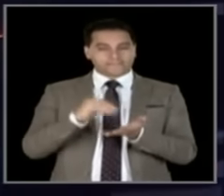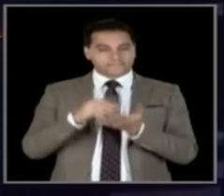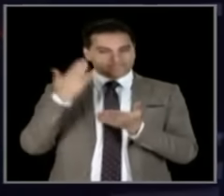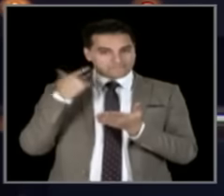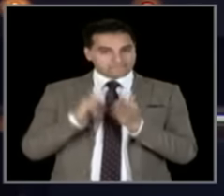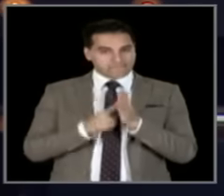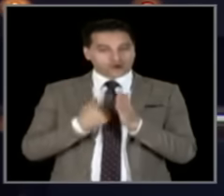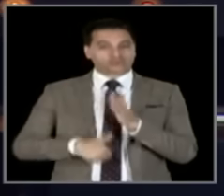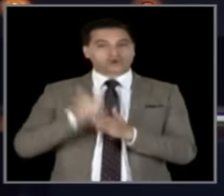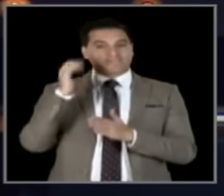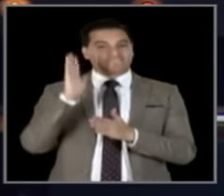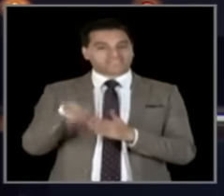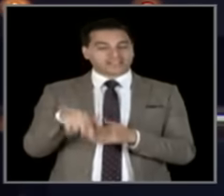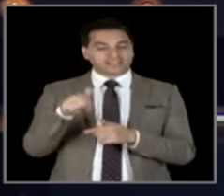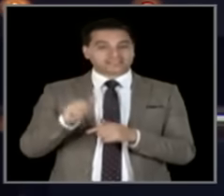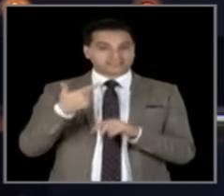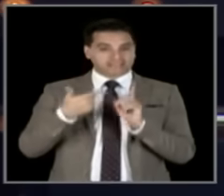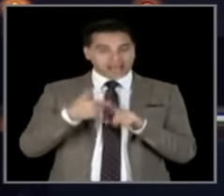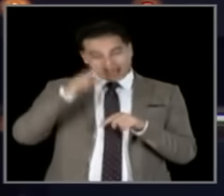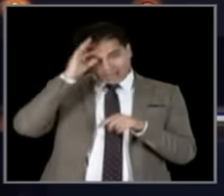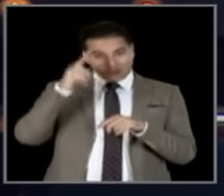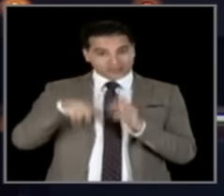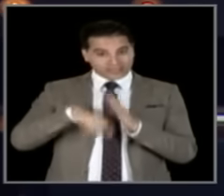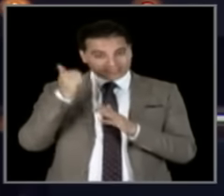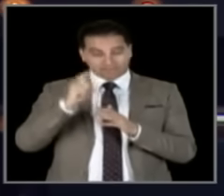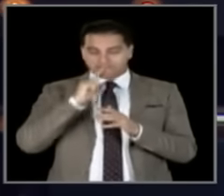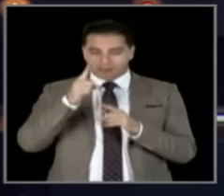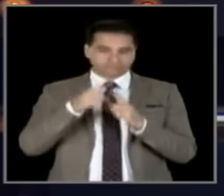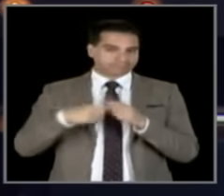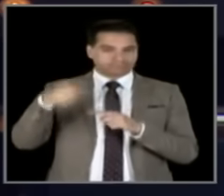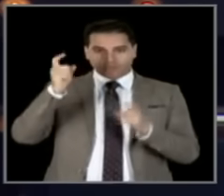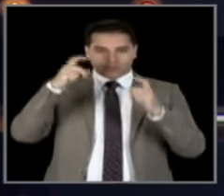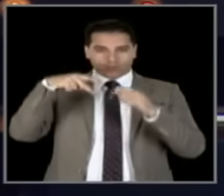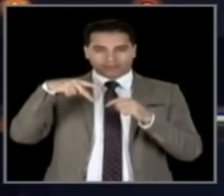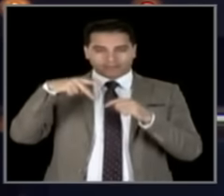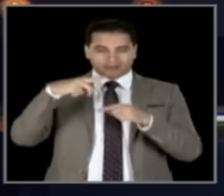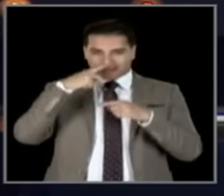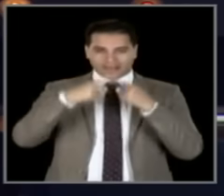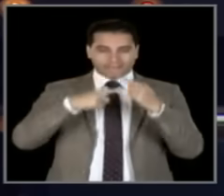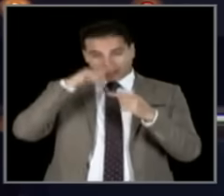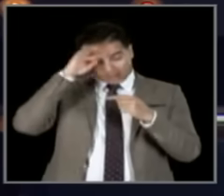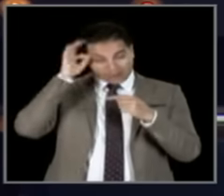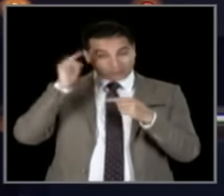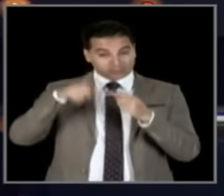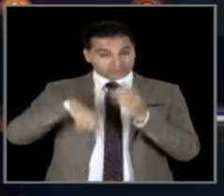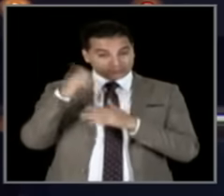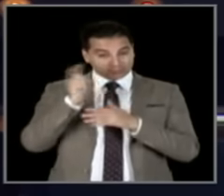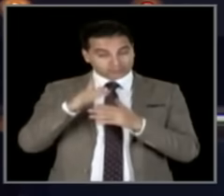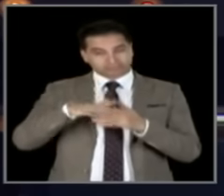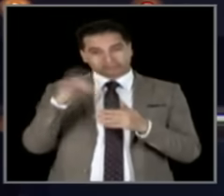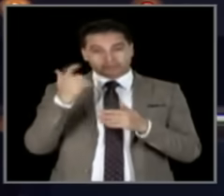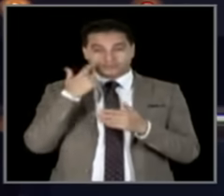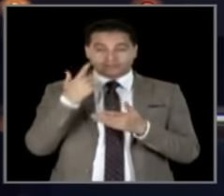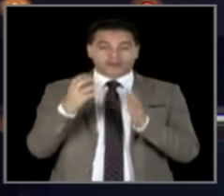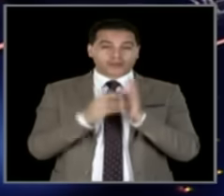بصعوبة، الفوز النهاردة يضمن التأهل لدور الثمانية. كسبوا صعدوا. نلعب كده في